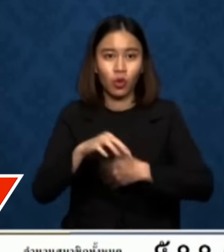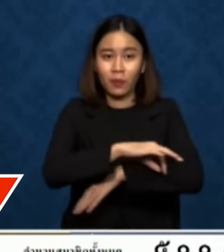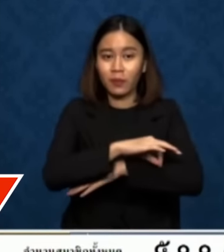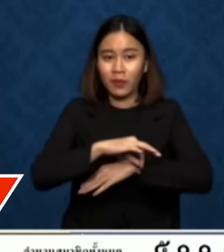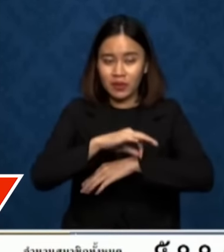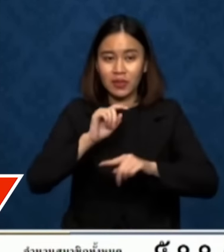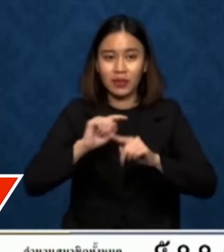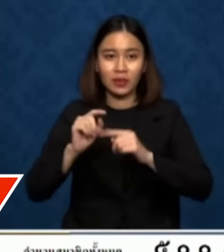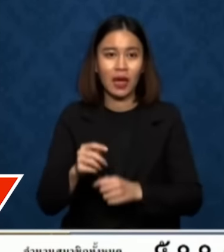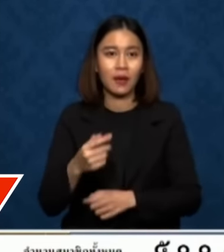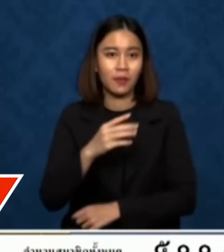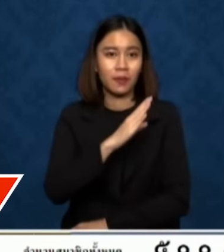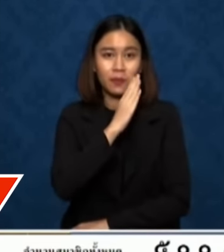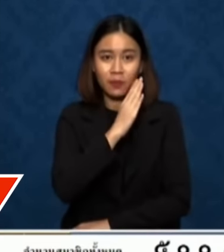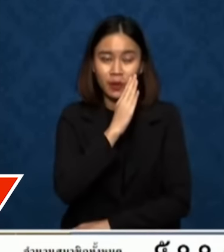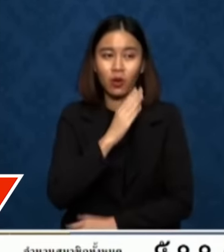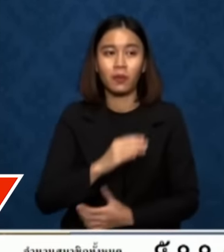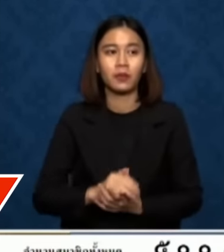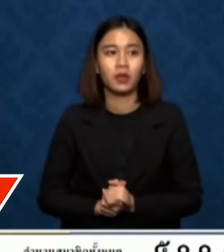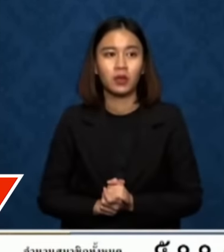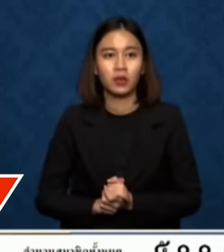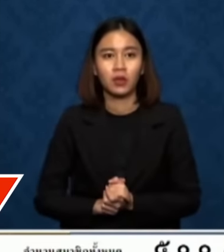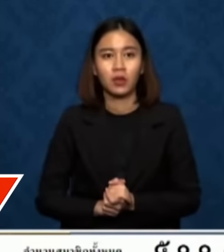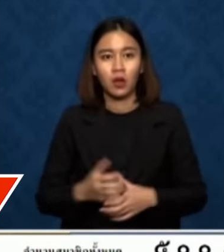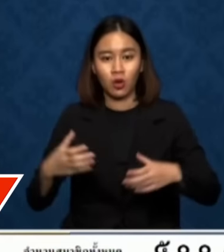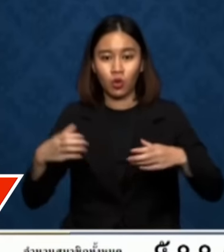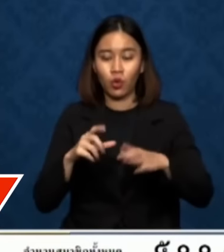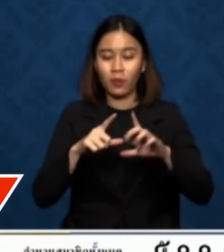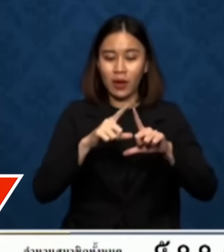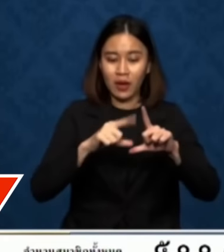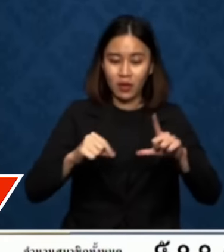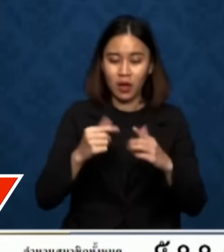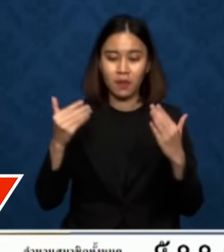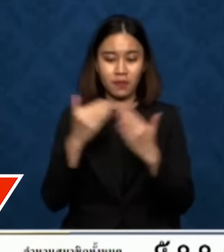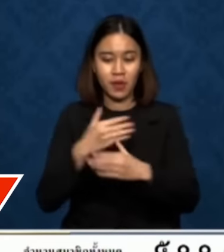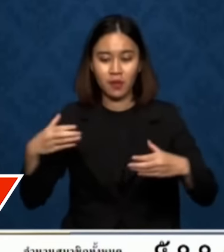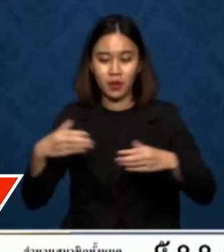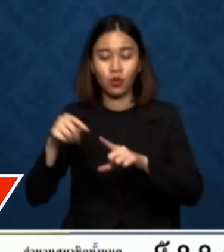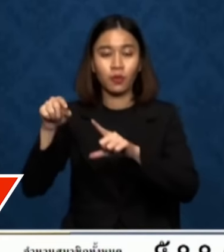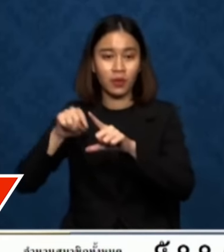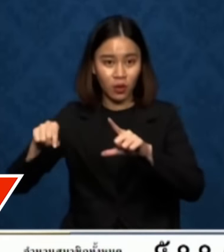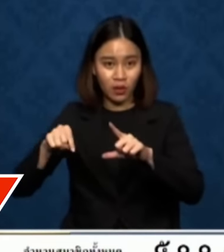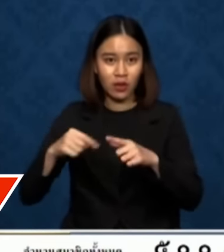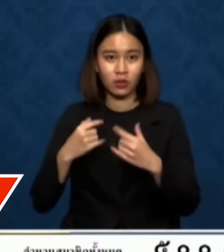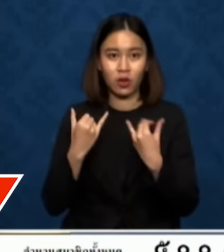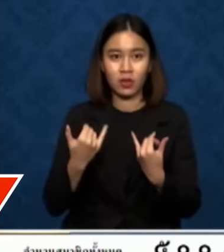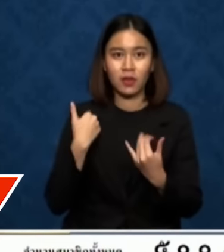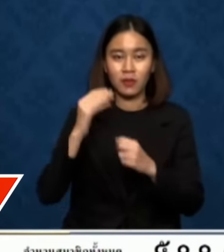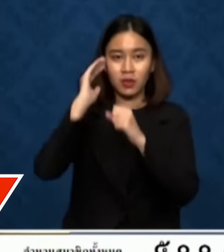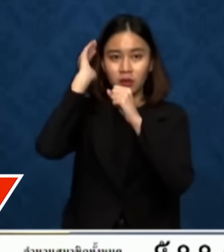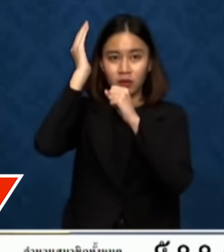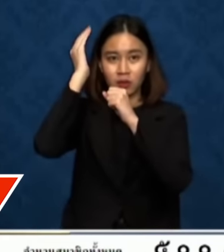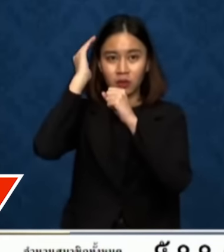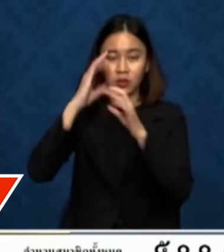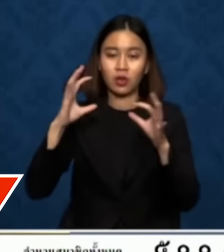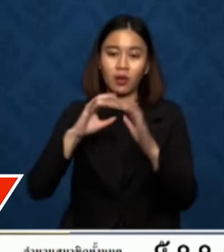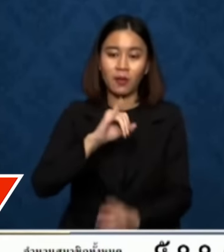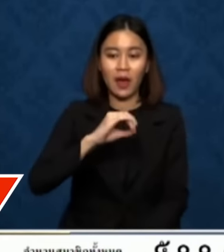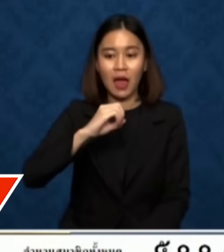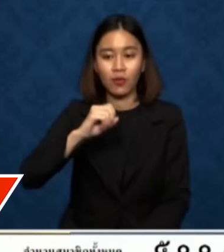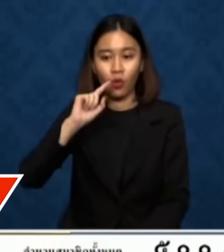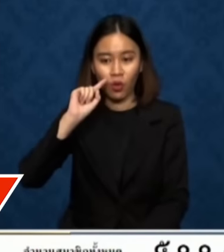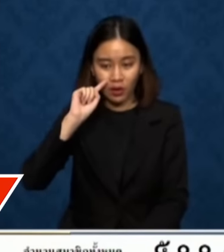ค่ะท่านประธานคะตั้งแต่พรรคอนาคตใหม่จนถึงพรรคก้าวไกลเนี่ยเรามีการอภิปรายเรื่องของ IO มาแล้ว